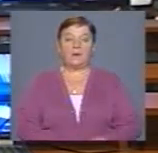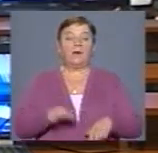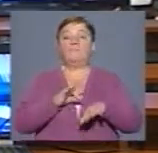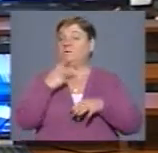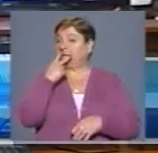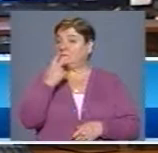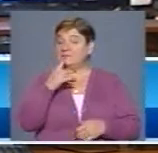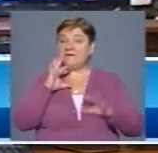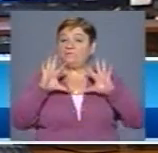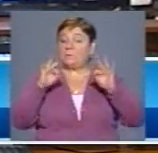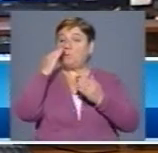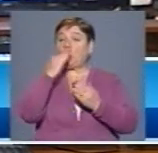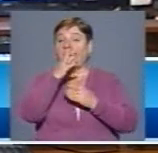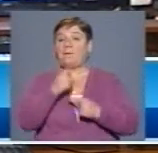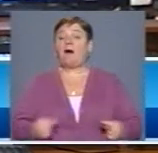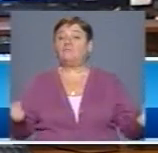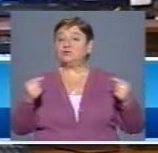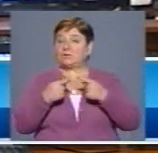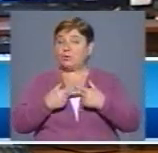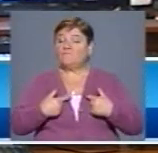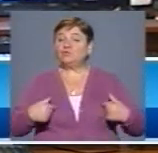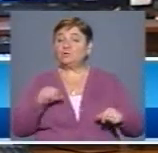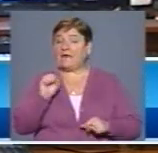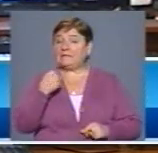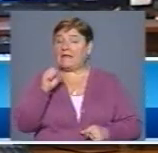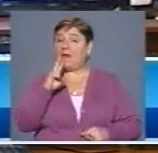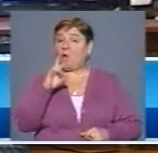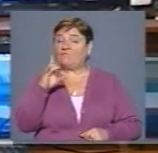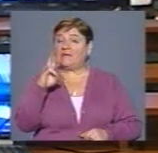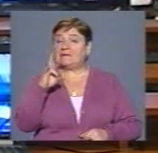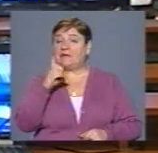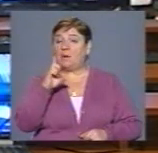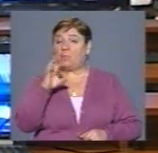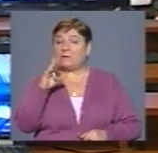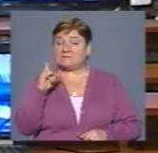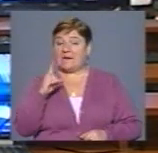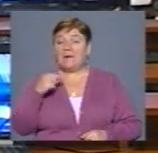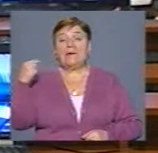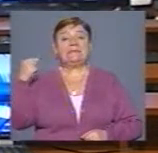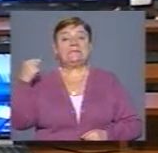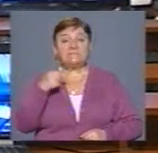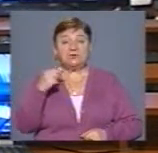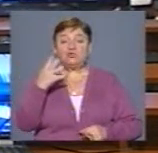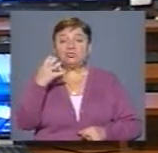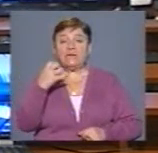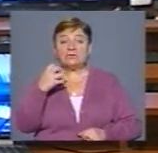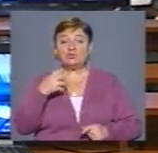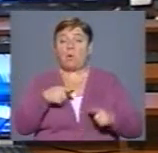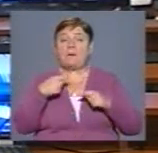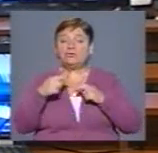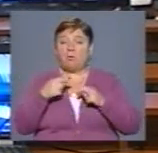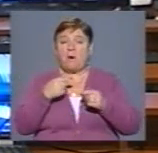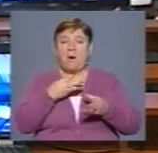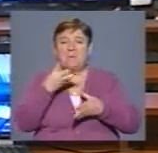Ви дивитеся інформаційну програму «Вчасно» у студії Андріана Кофель та Наталія Булець. Вітаємо. 1400 пляшок коньяку з підробленими